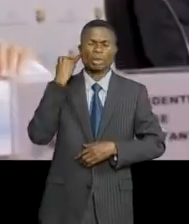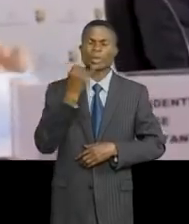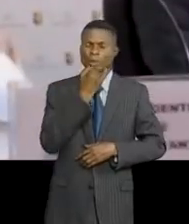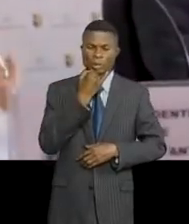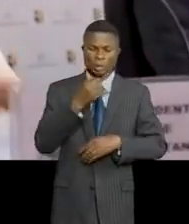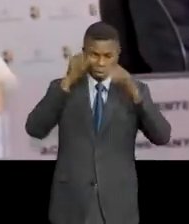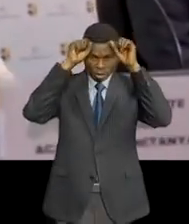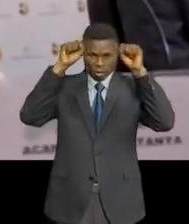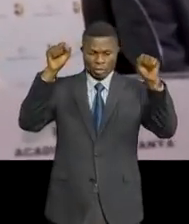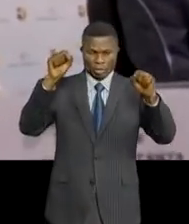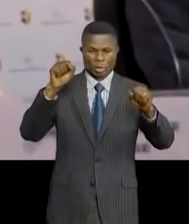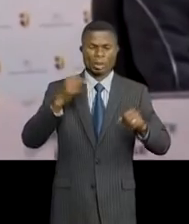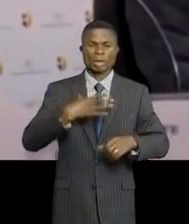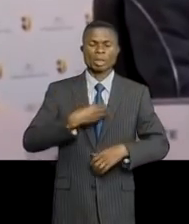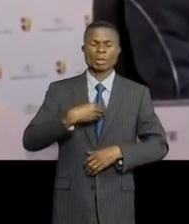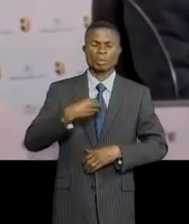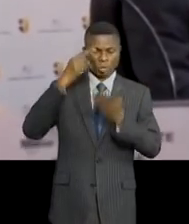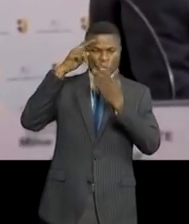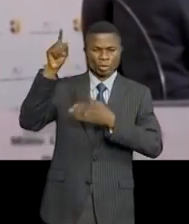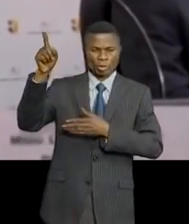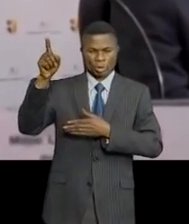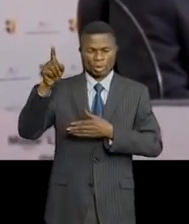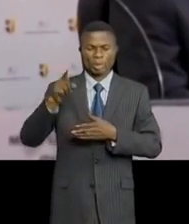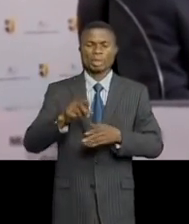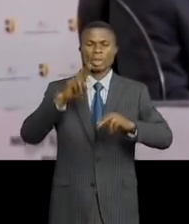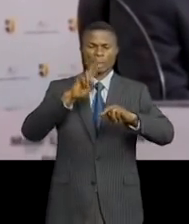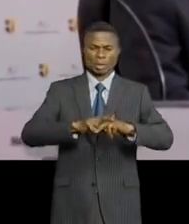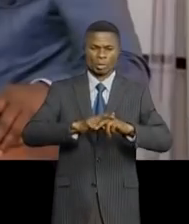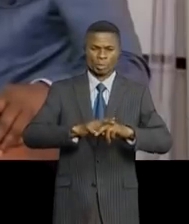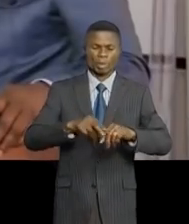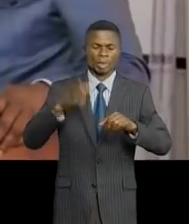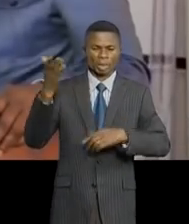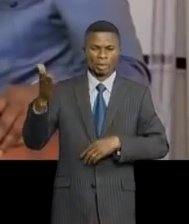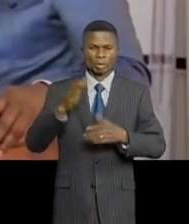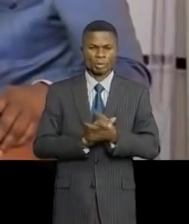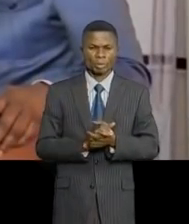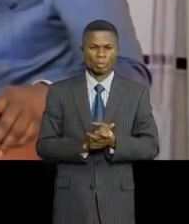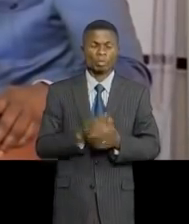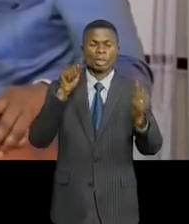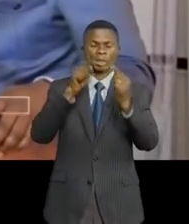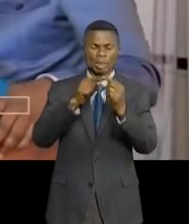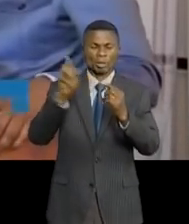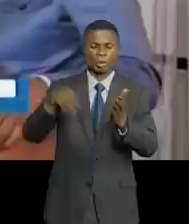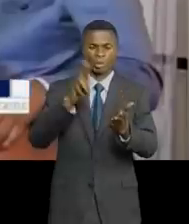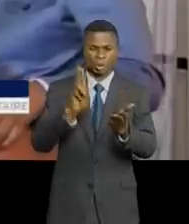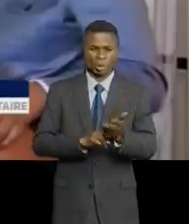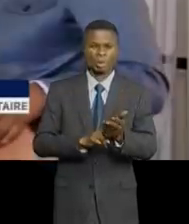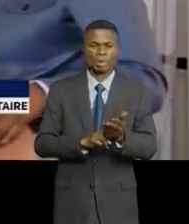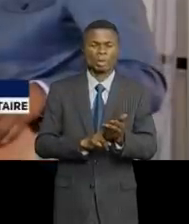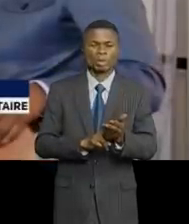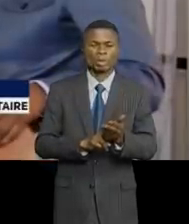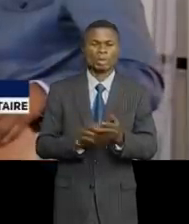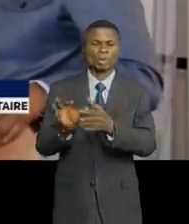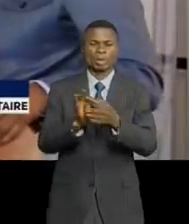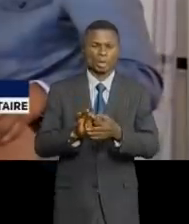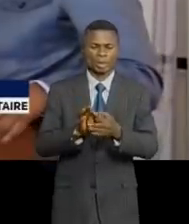la présidente de ces campus qui a son siège à Tel Aviv. Le but de cet accord de coopération